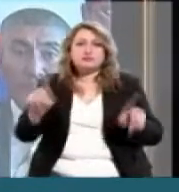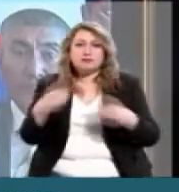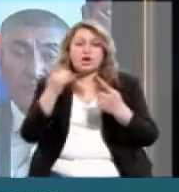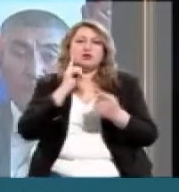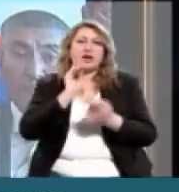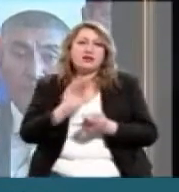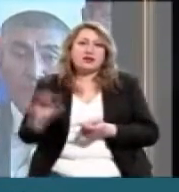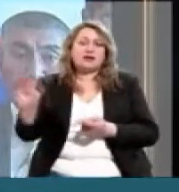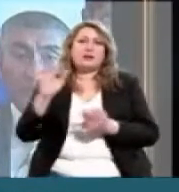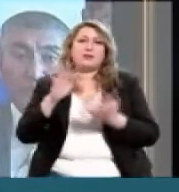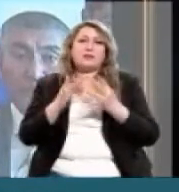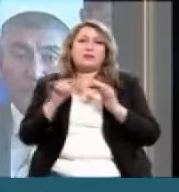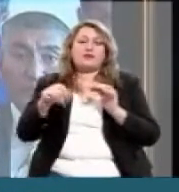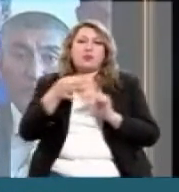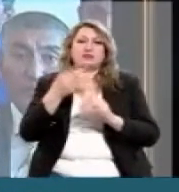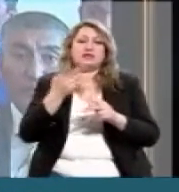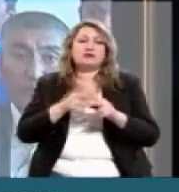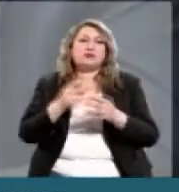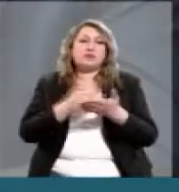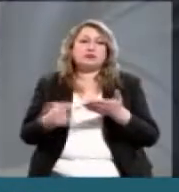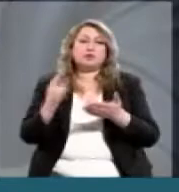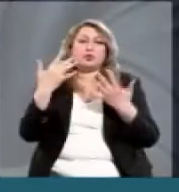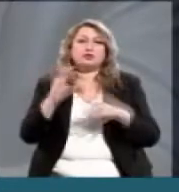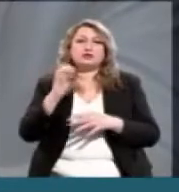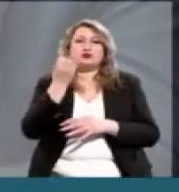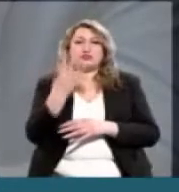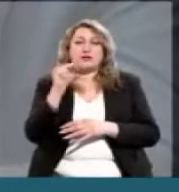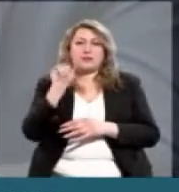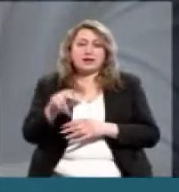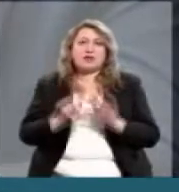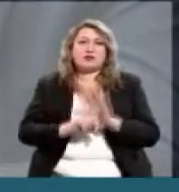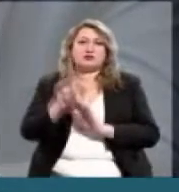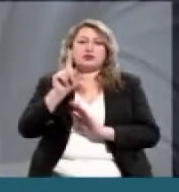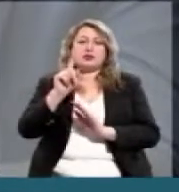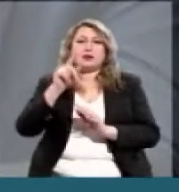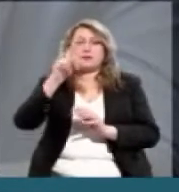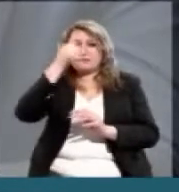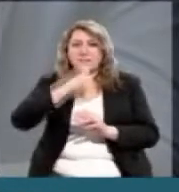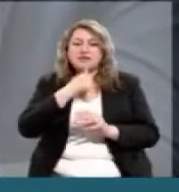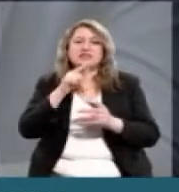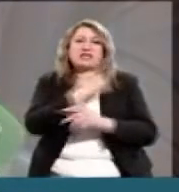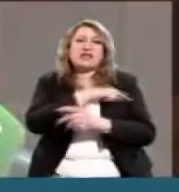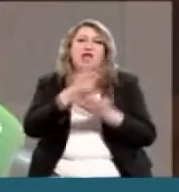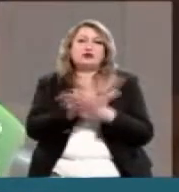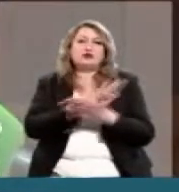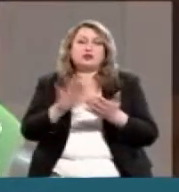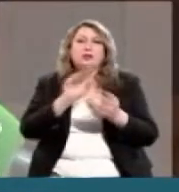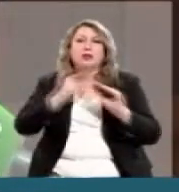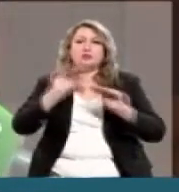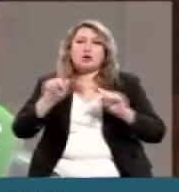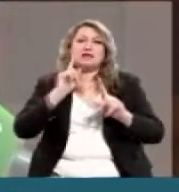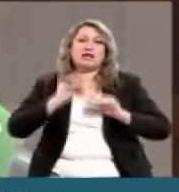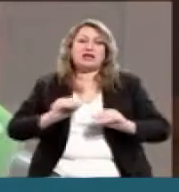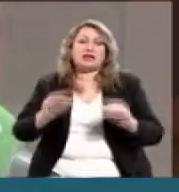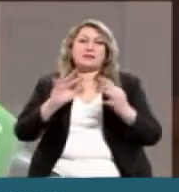и озеленения населенных пунктов области. Стоит отметить, что уже с 14 апреля начался двухмесячник санитарной очистки, благоустройства и